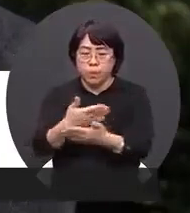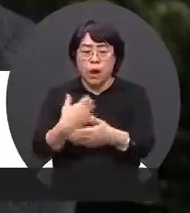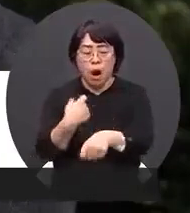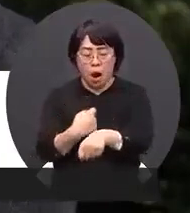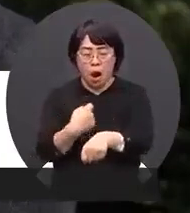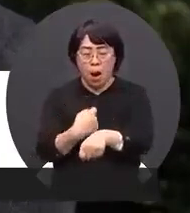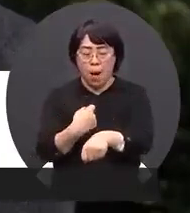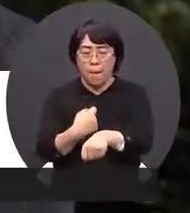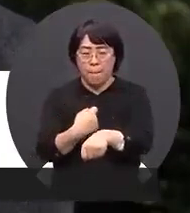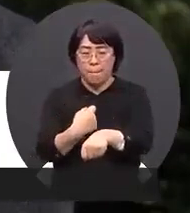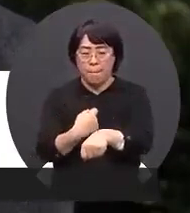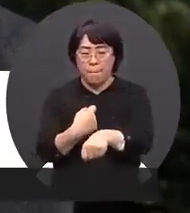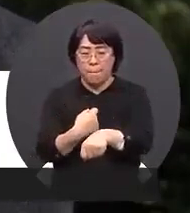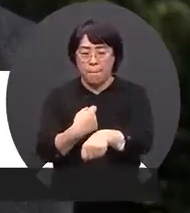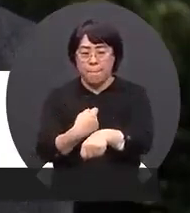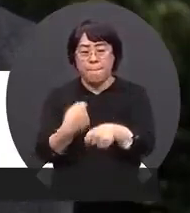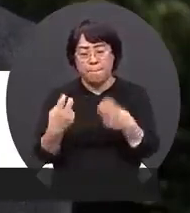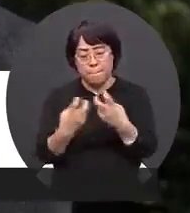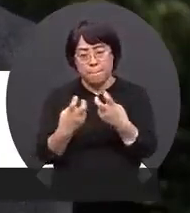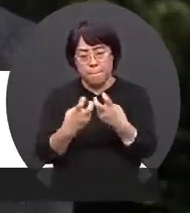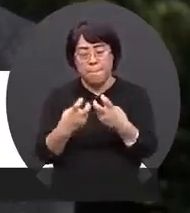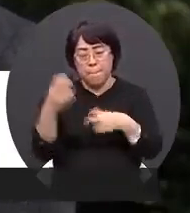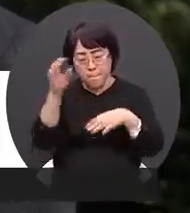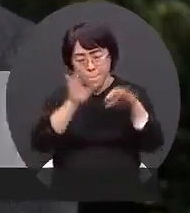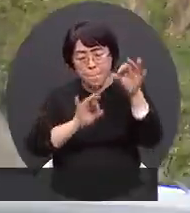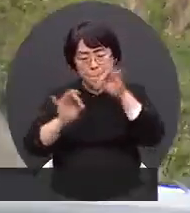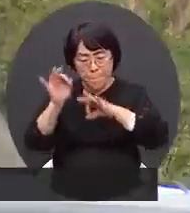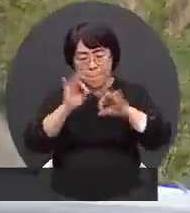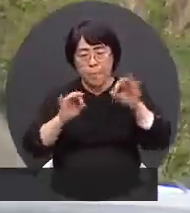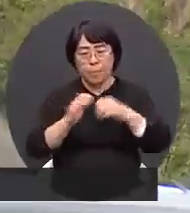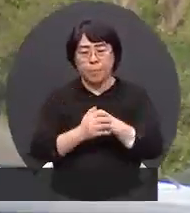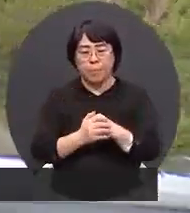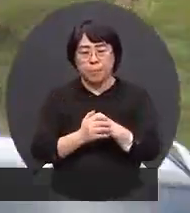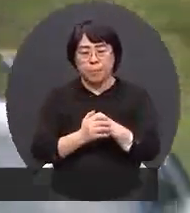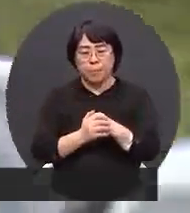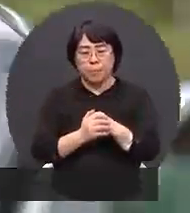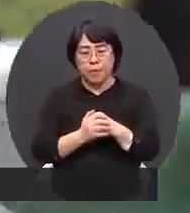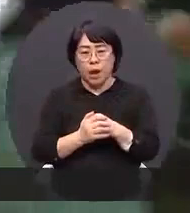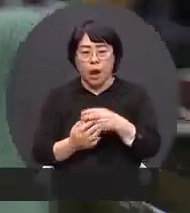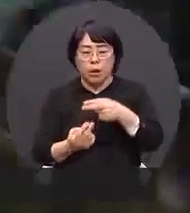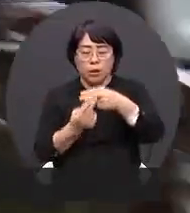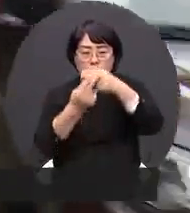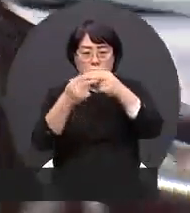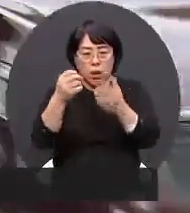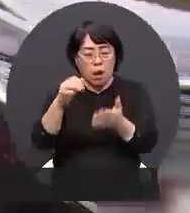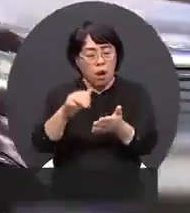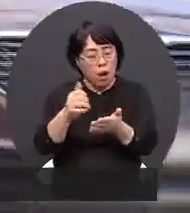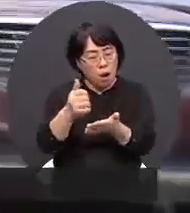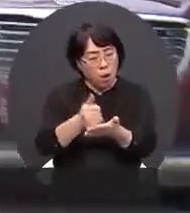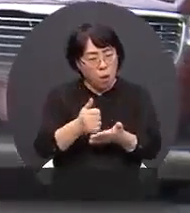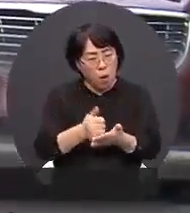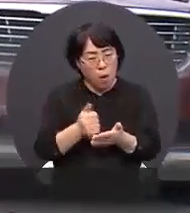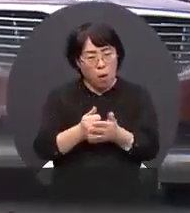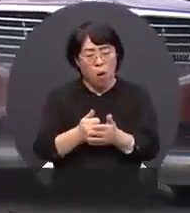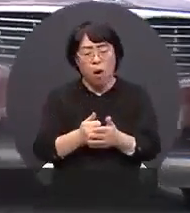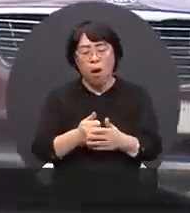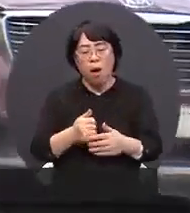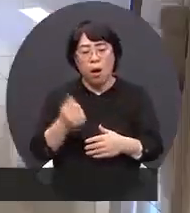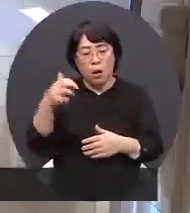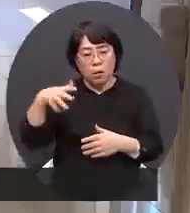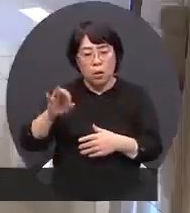수 있는 그런 부분들을 모색하고 무조건 람 개 1300만 시대를 연 청남대 가